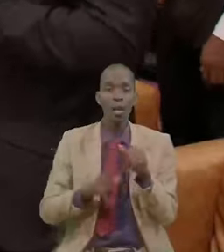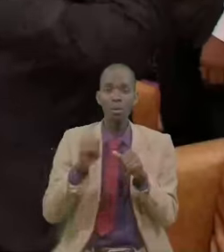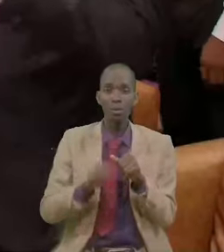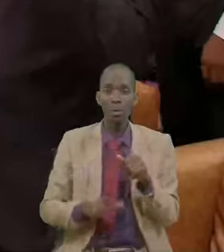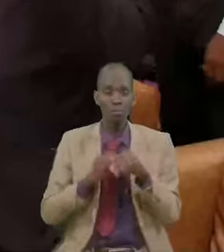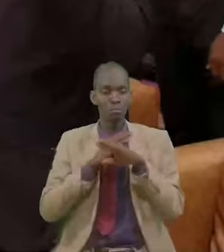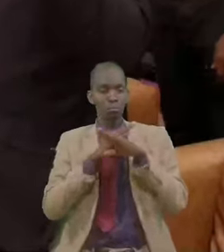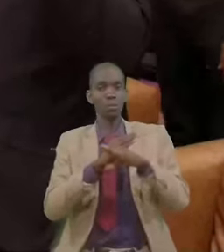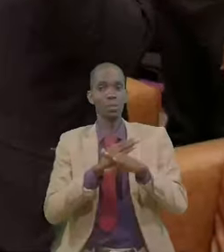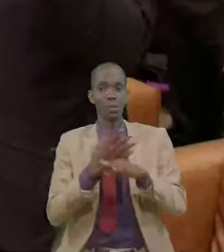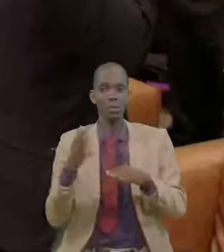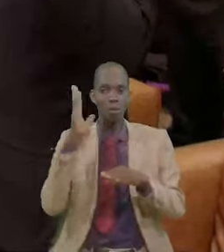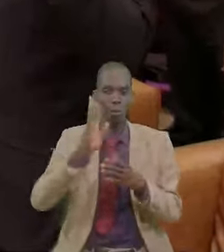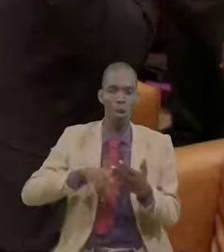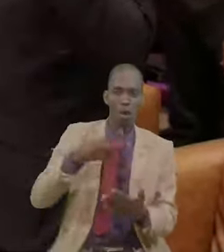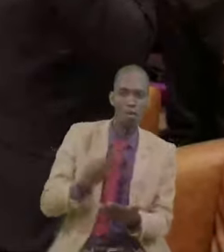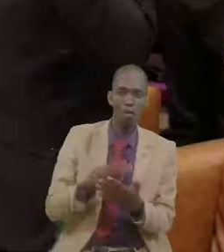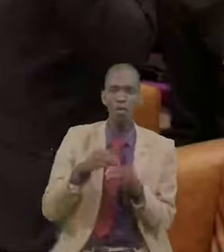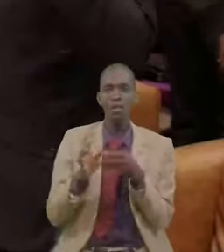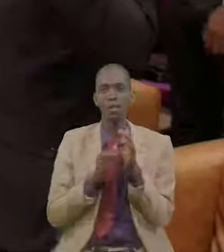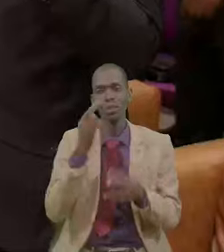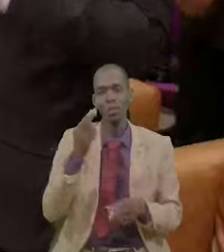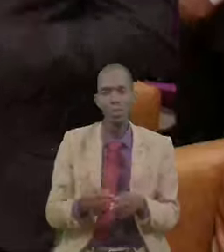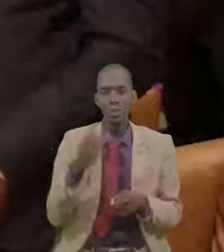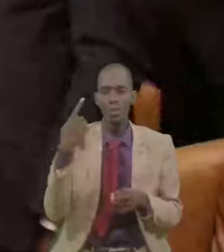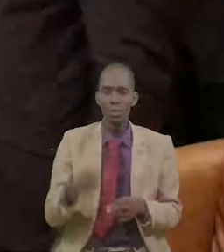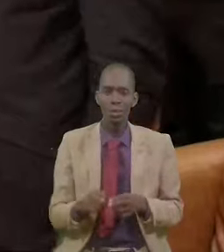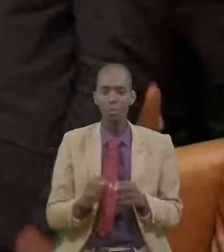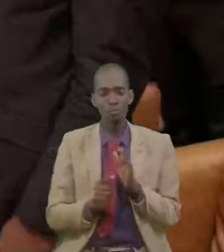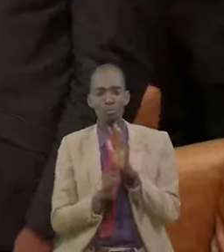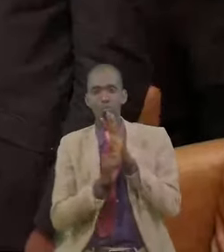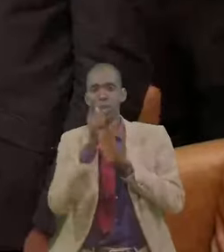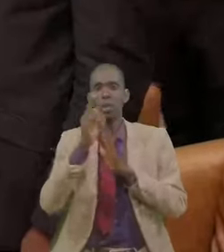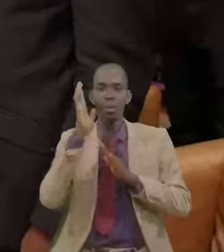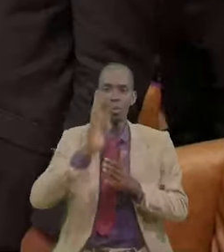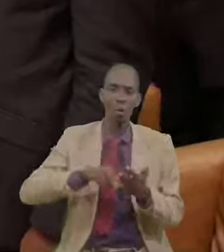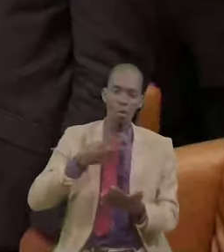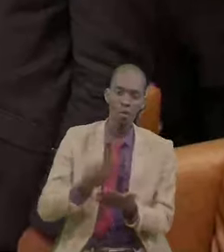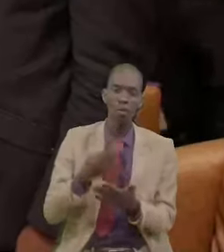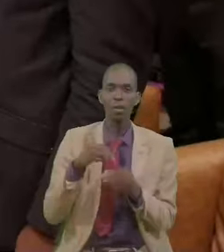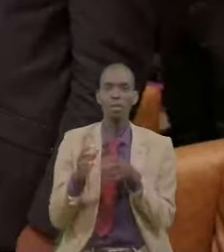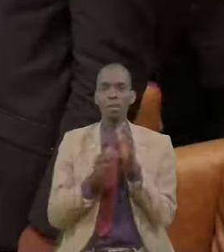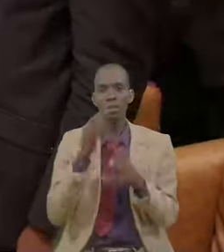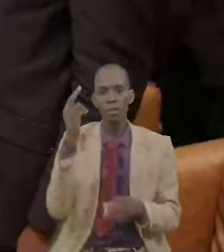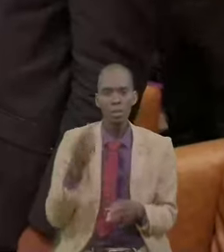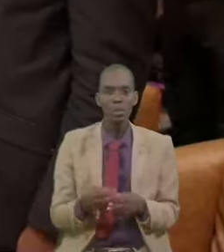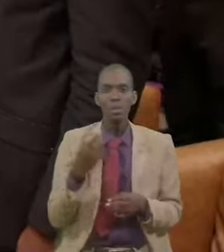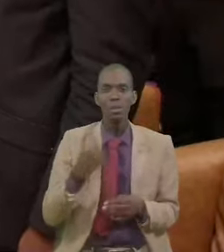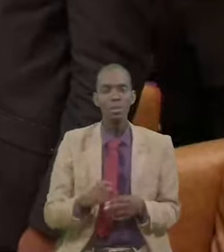vont tomber. Les géants vont tomber. Les géants sont vaincus ce